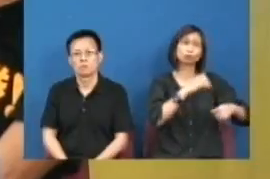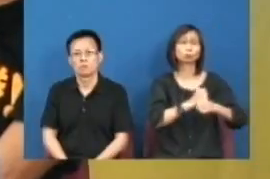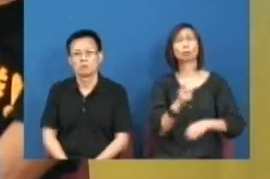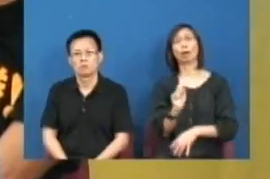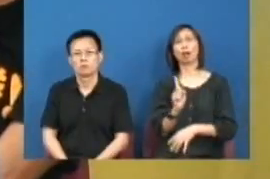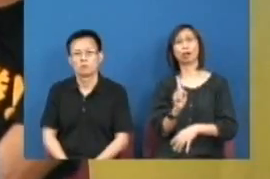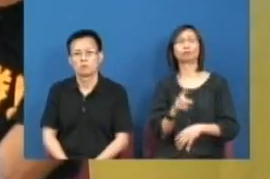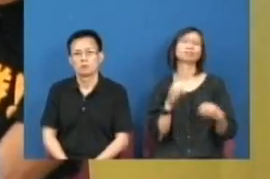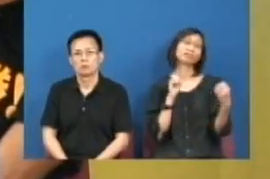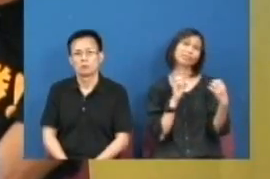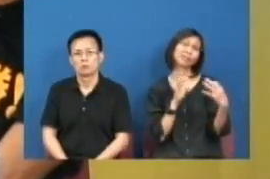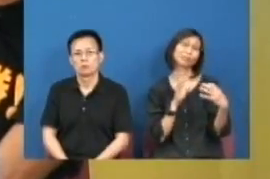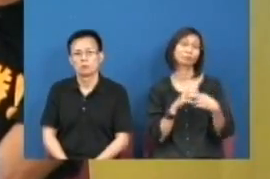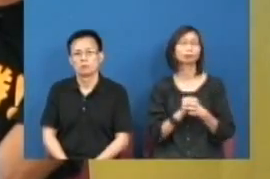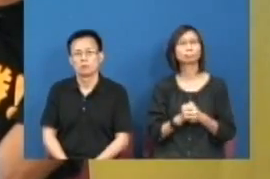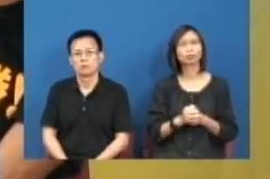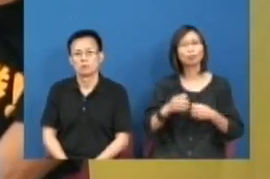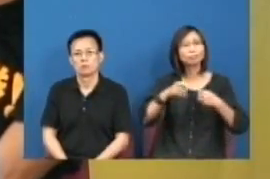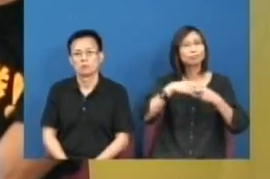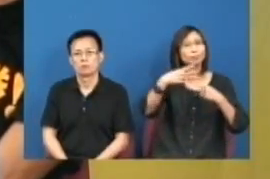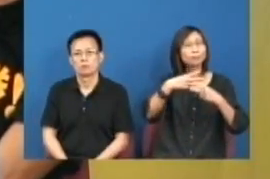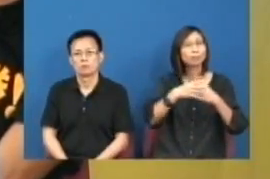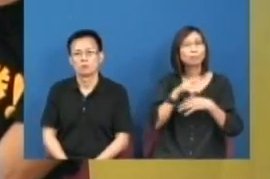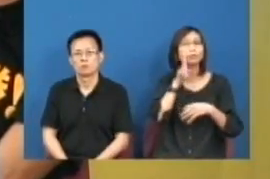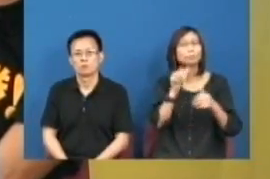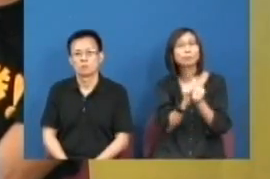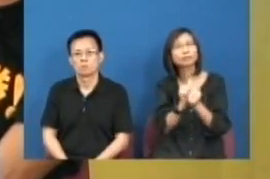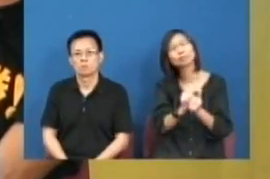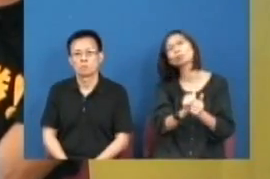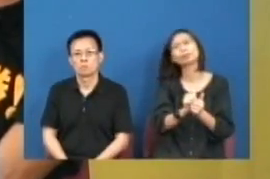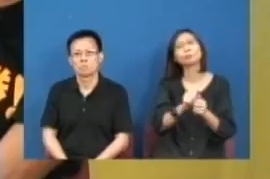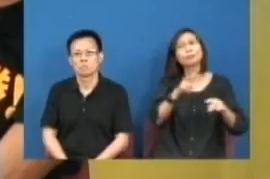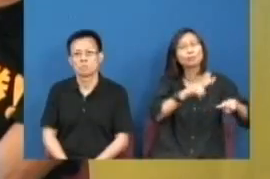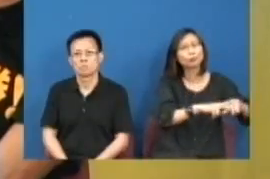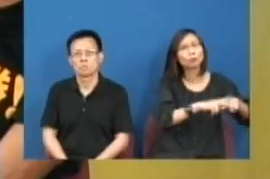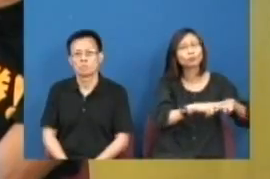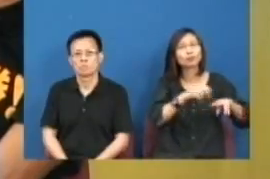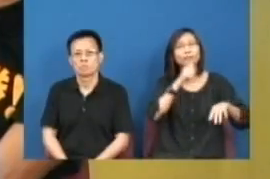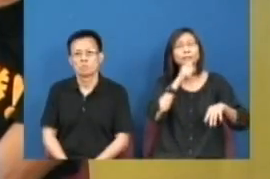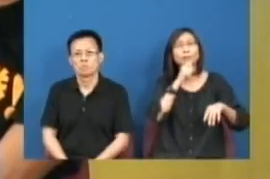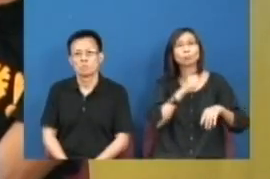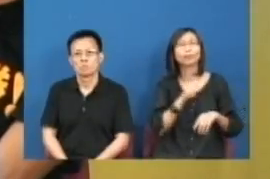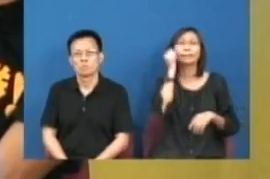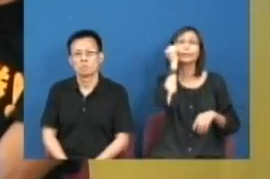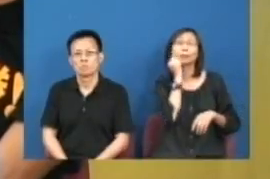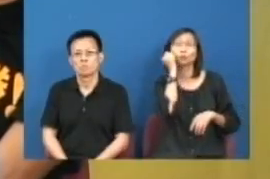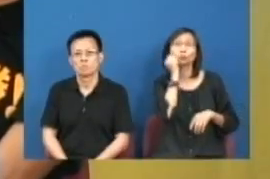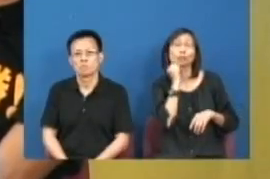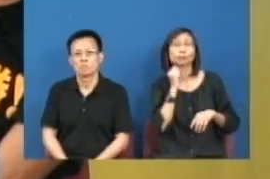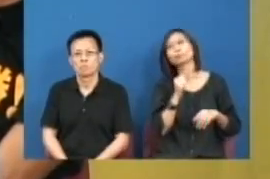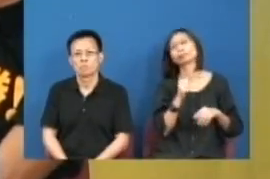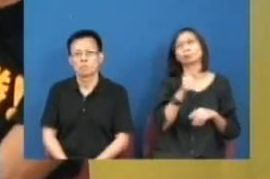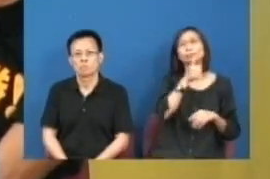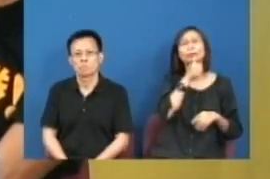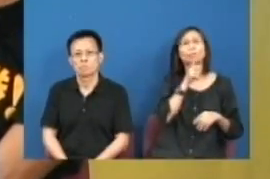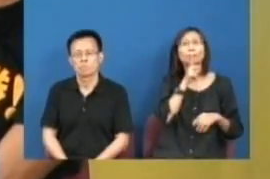通吹水咩咁樣？同埋我諗第三樣嘢，如果有啲朋友喺內地，有一啲長輩喺內地定居咧，可能已經有一個